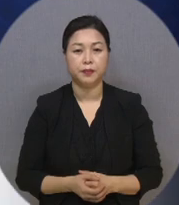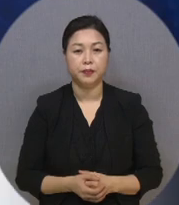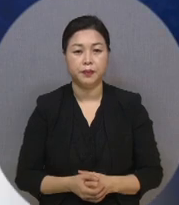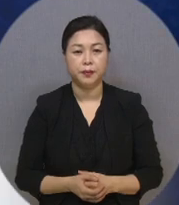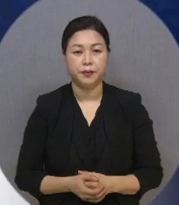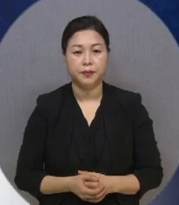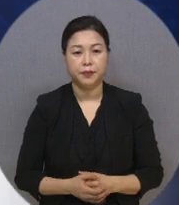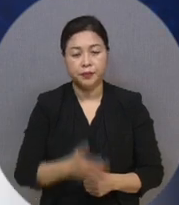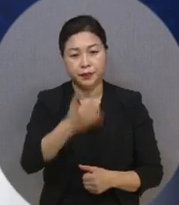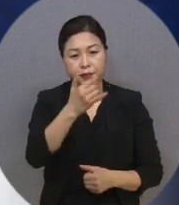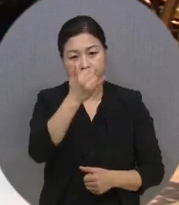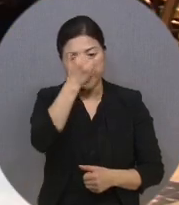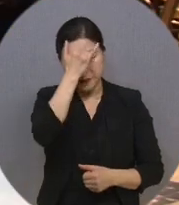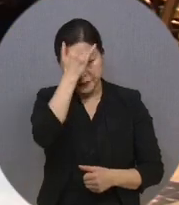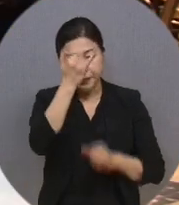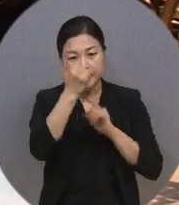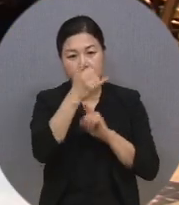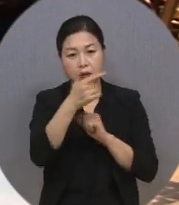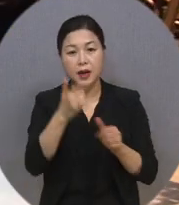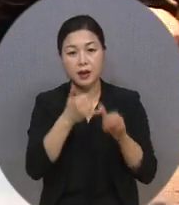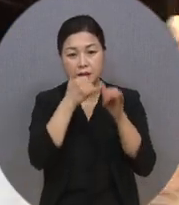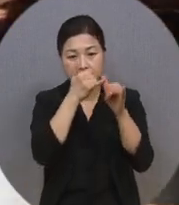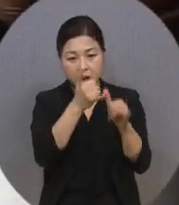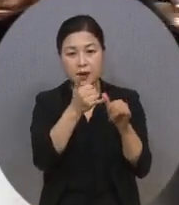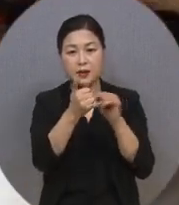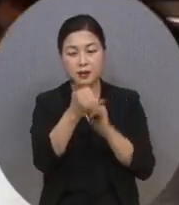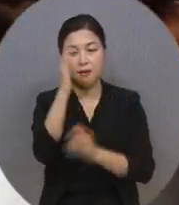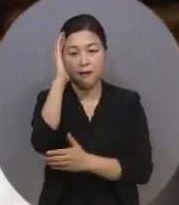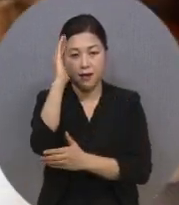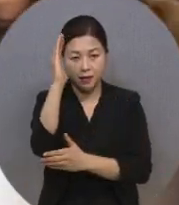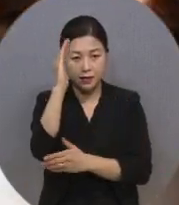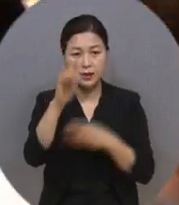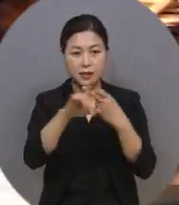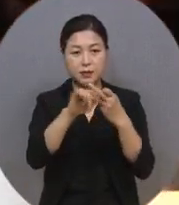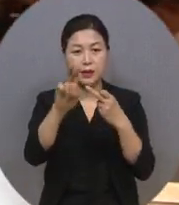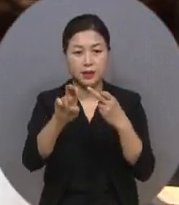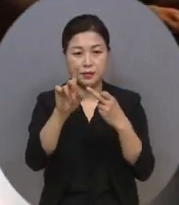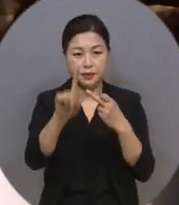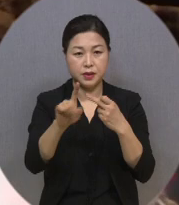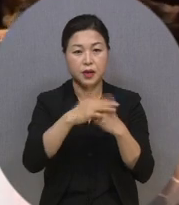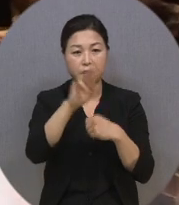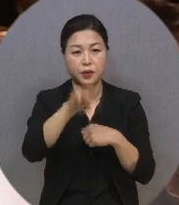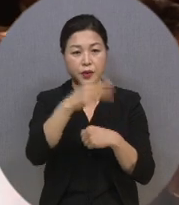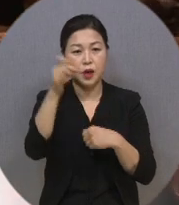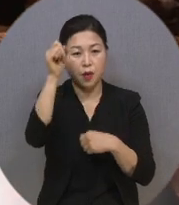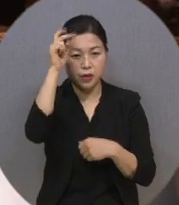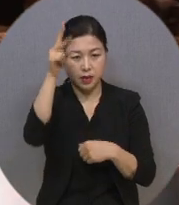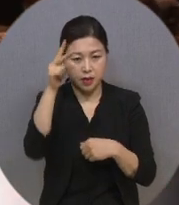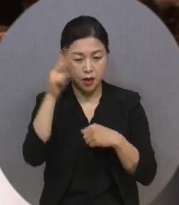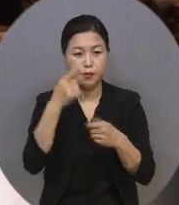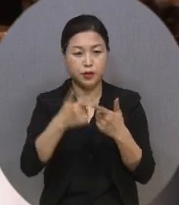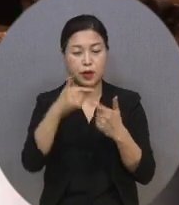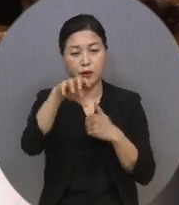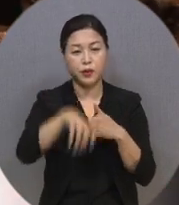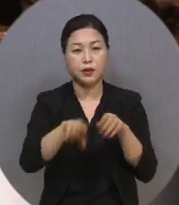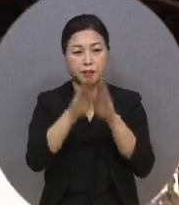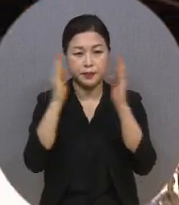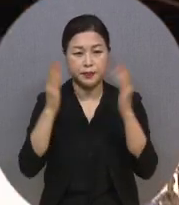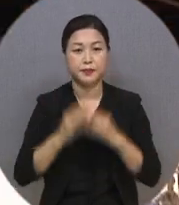충유의 대상 시상식 및 시민대 강연회가 지난 21일 롯데호텔 부산 크리스탈 볼룸에서